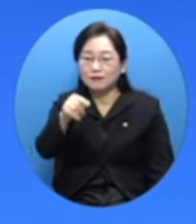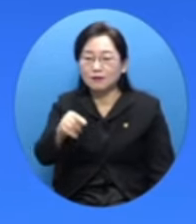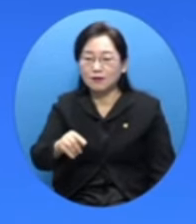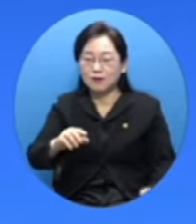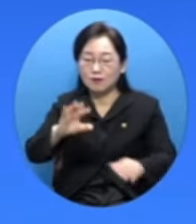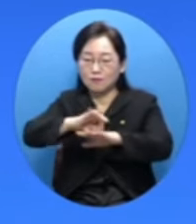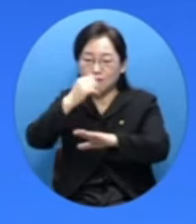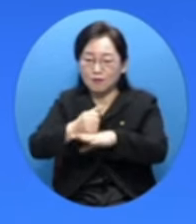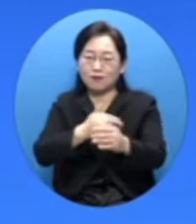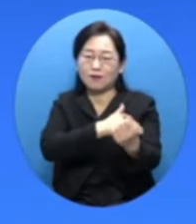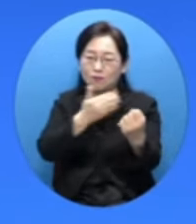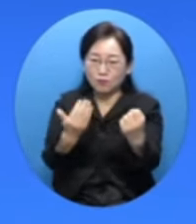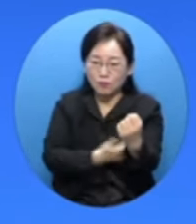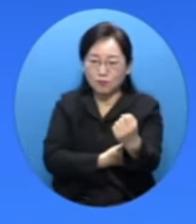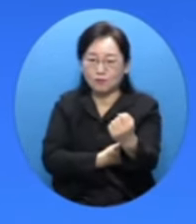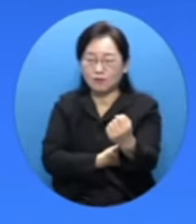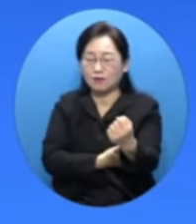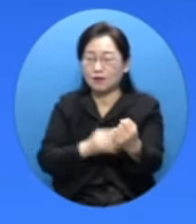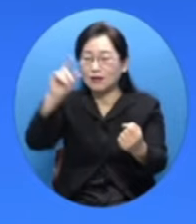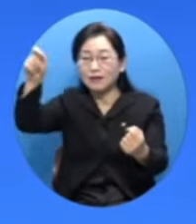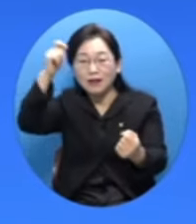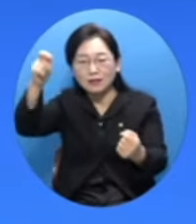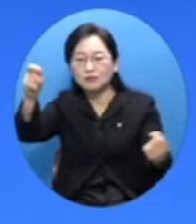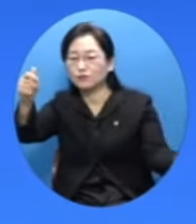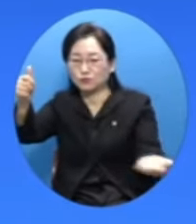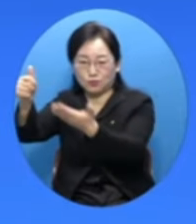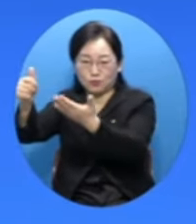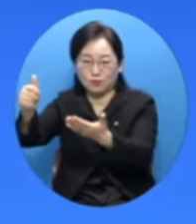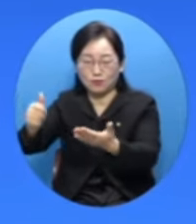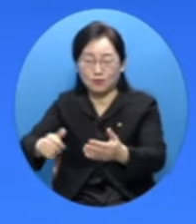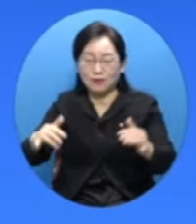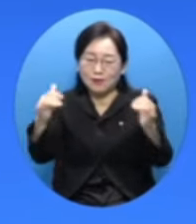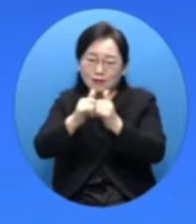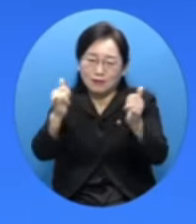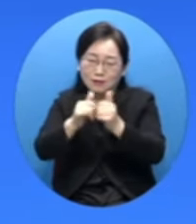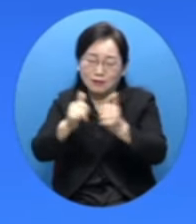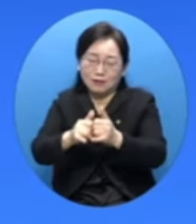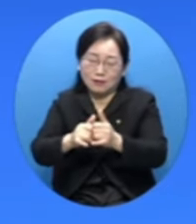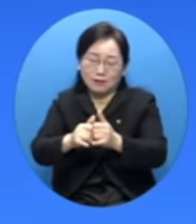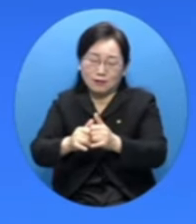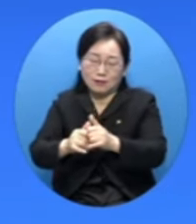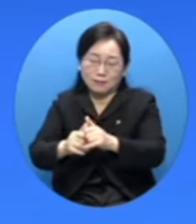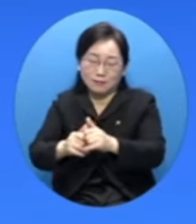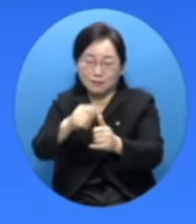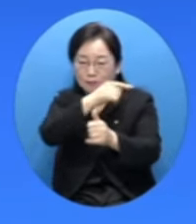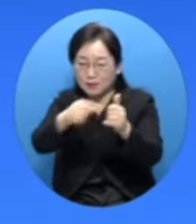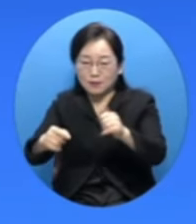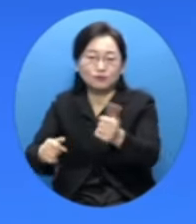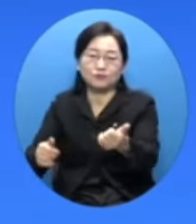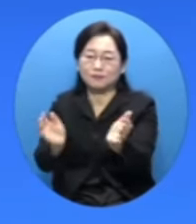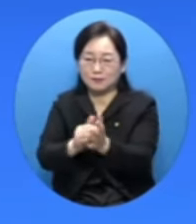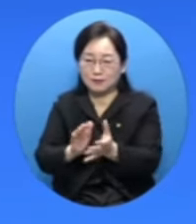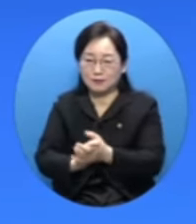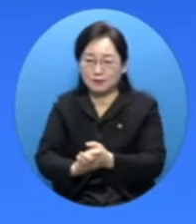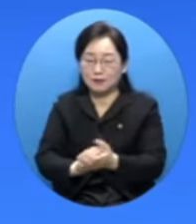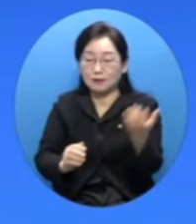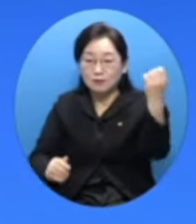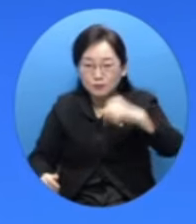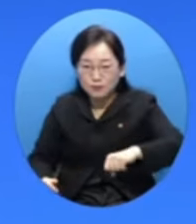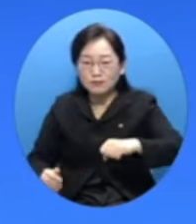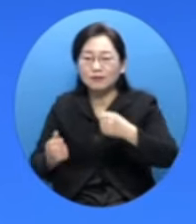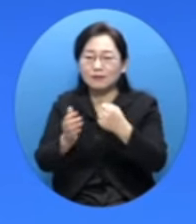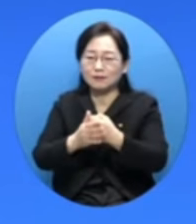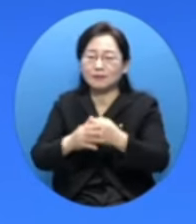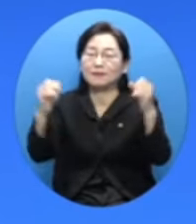왕권도 다윗에게 물려주게 되고 전쟁에서 비참한 죽음으로 최후를 맞이하게 된 것입니다. 불순종의 결과는